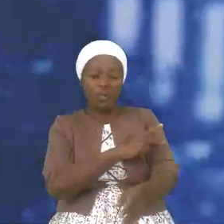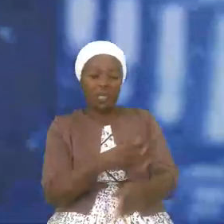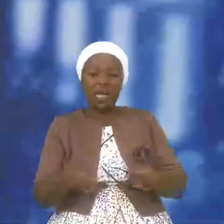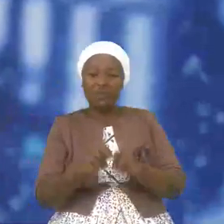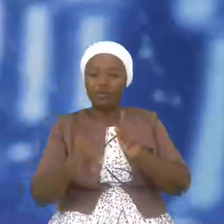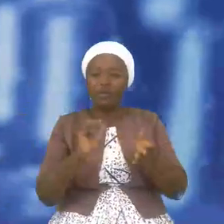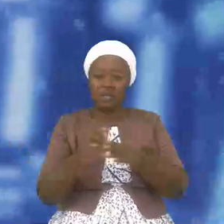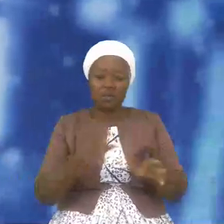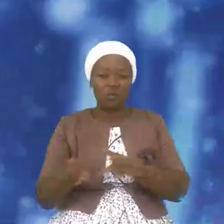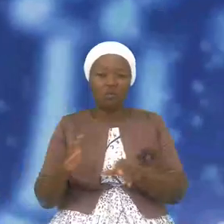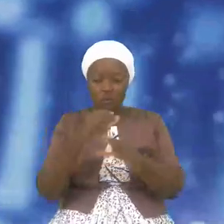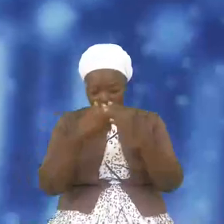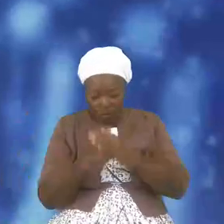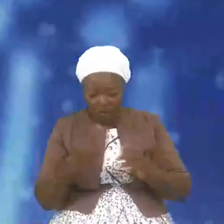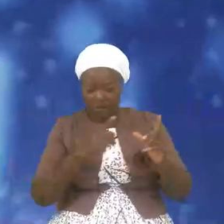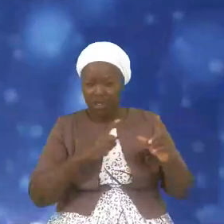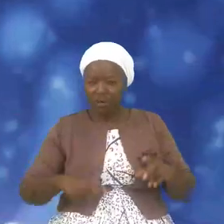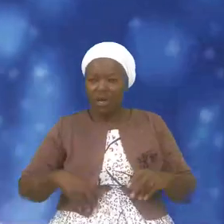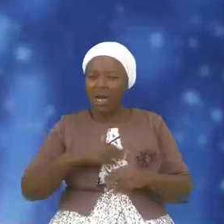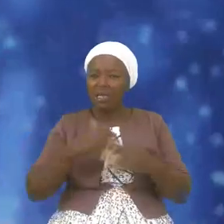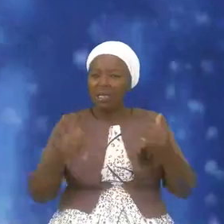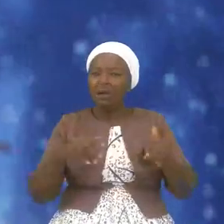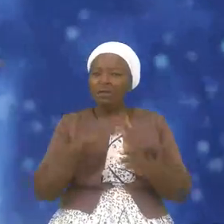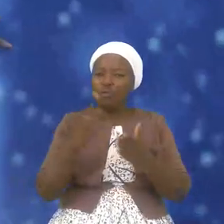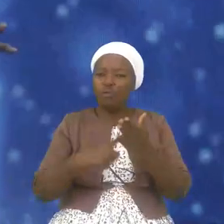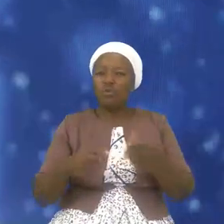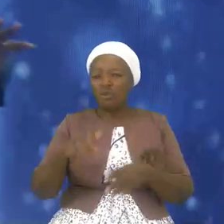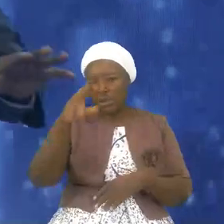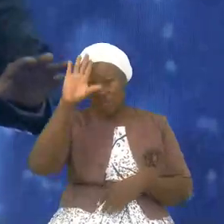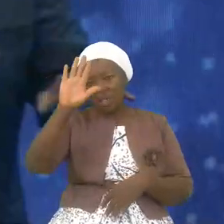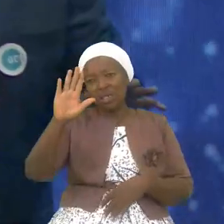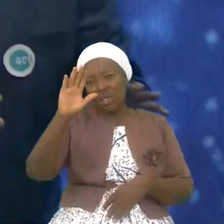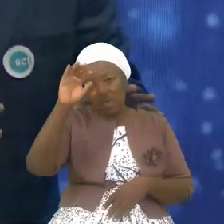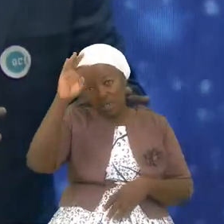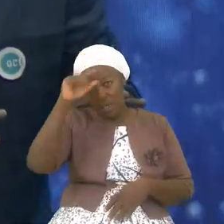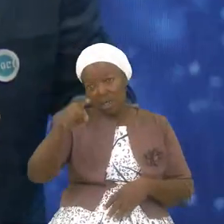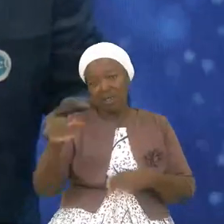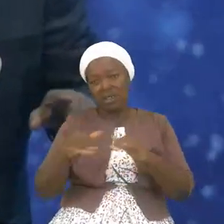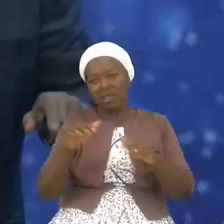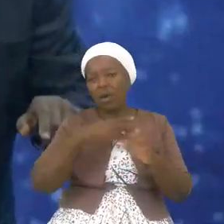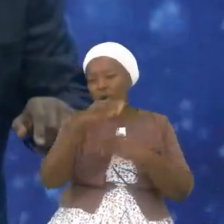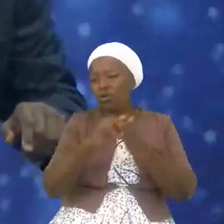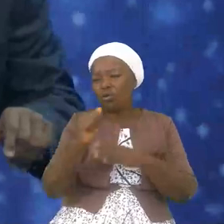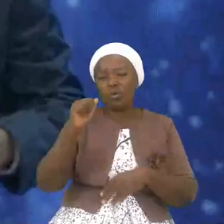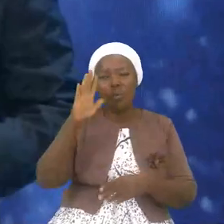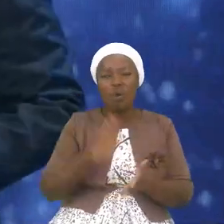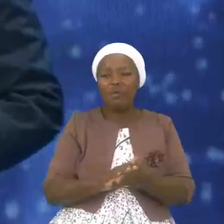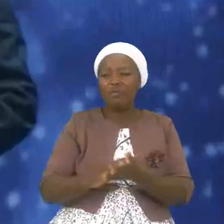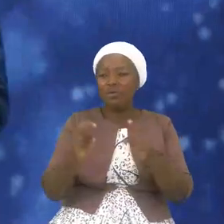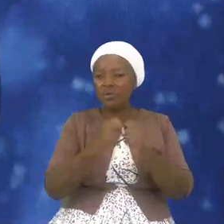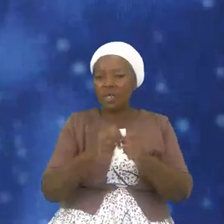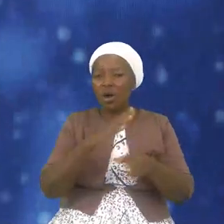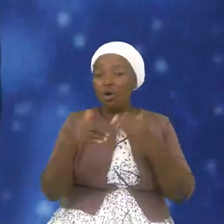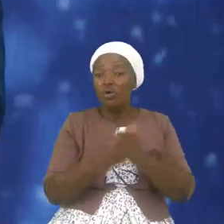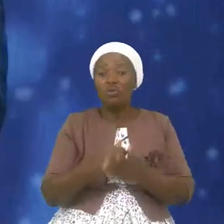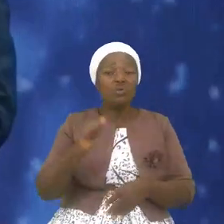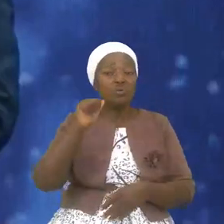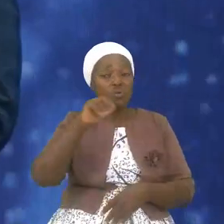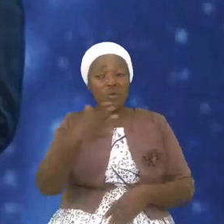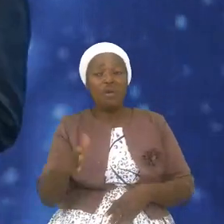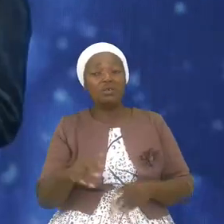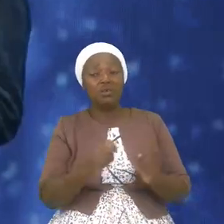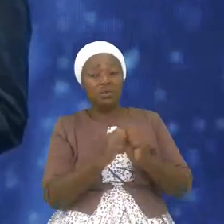adorent le Seigneur maintenant, ce qu'il a fait, toutes ces femmes, toutes ces concubines les a rassemblées, tous ses